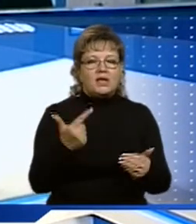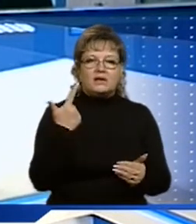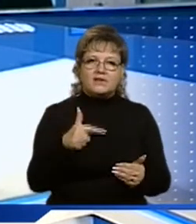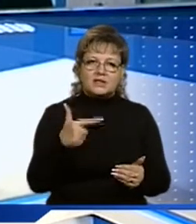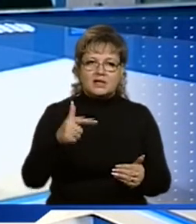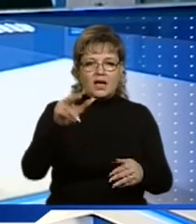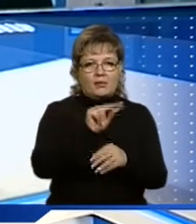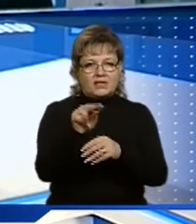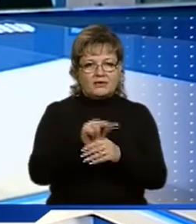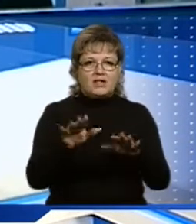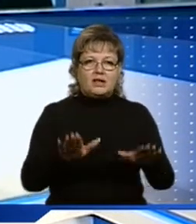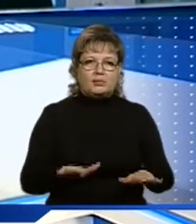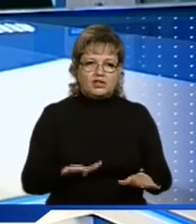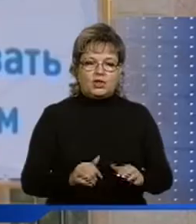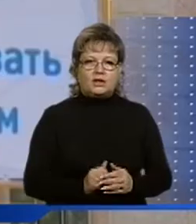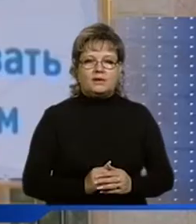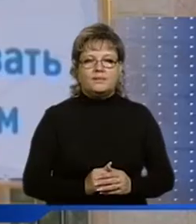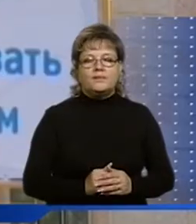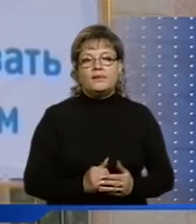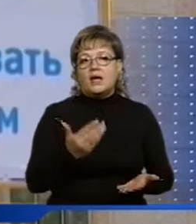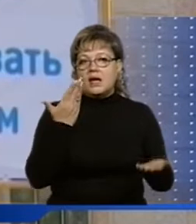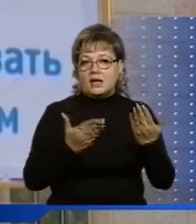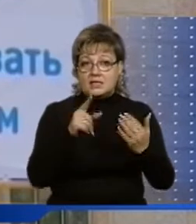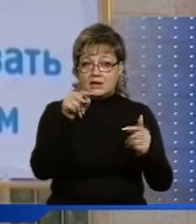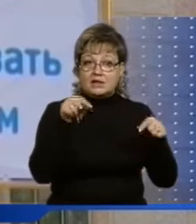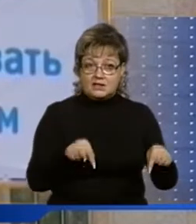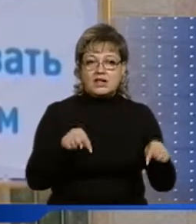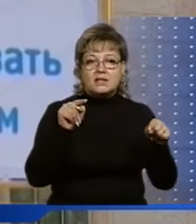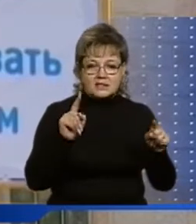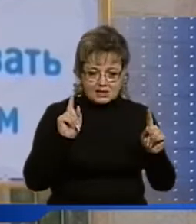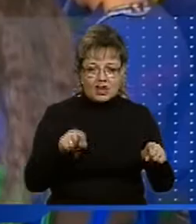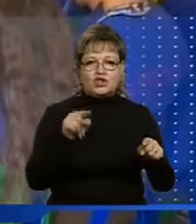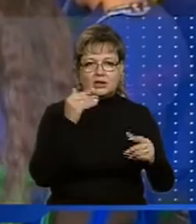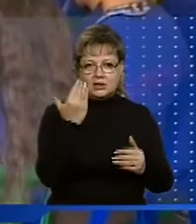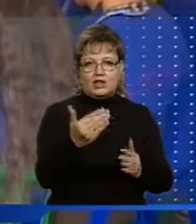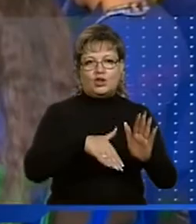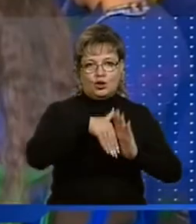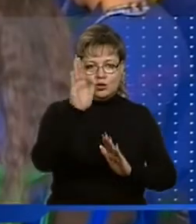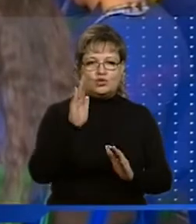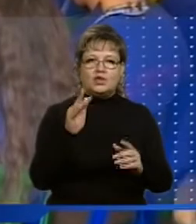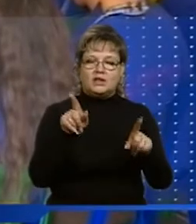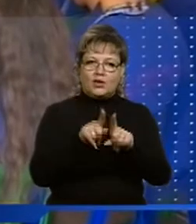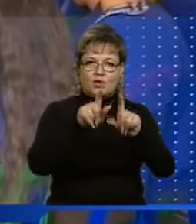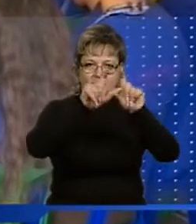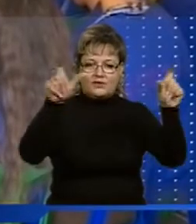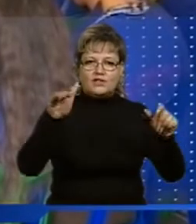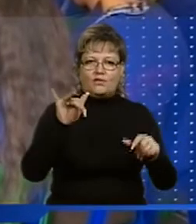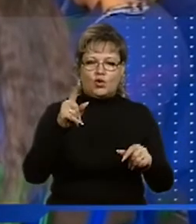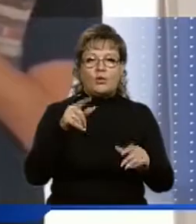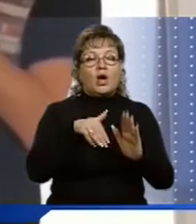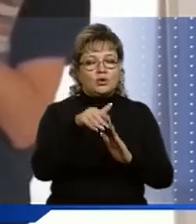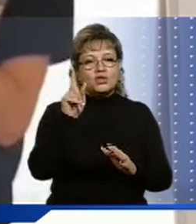20 образовательных площадок. «Если ты здесь, значит ты лучший» – таков девиз форума. А лучший – значит